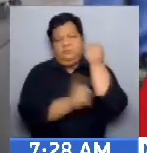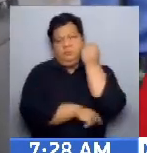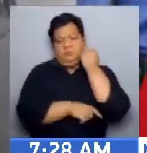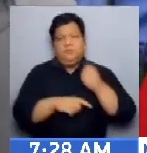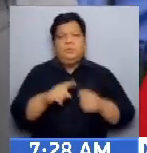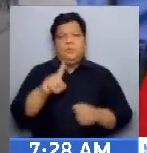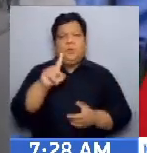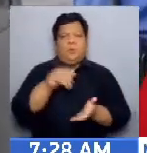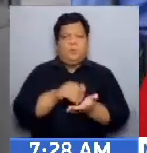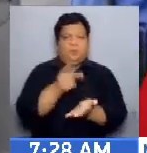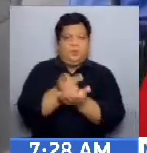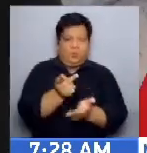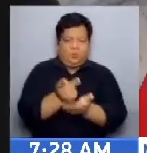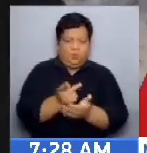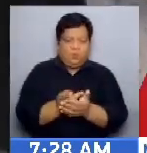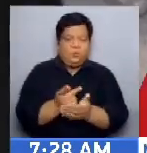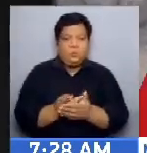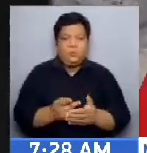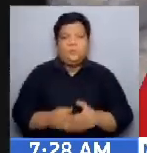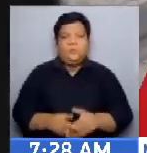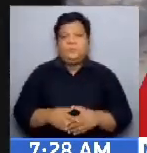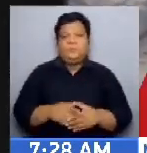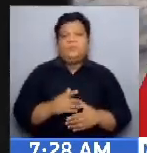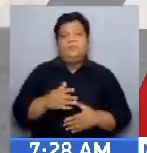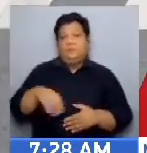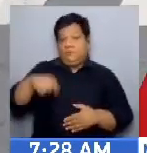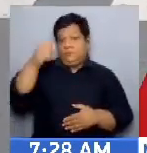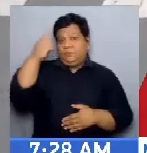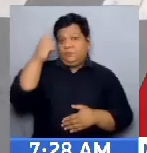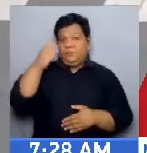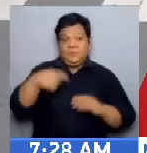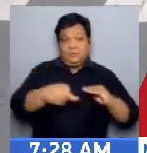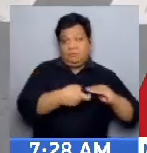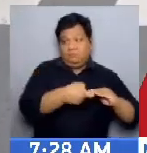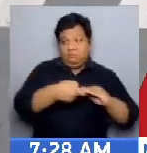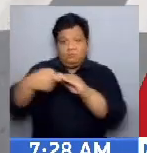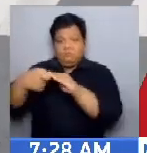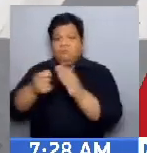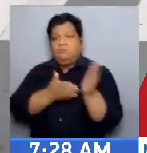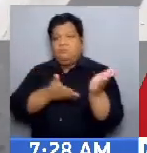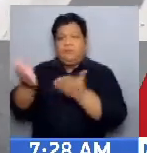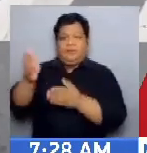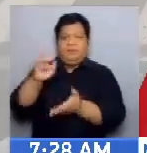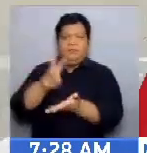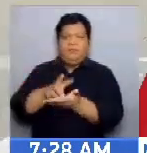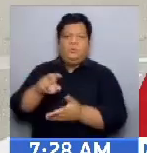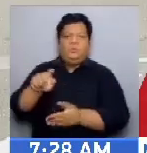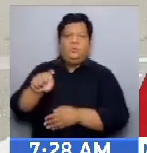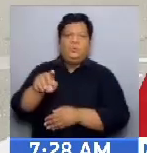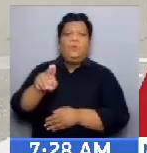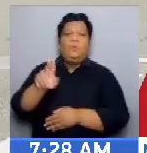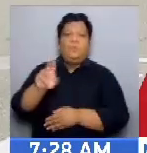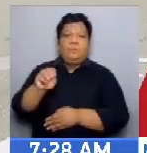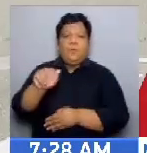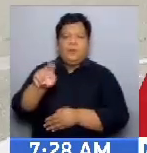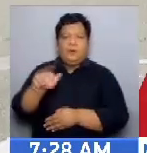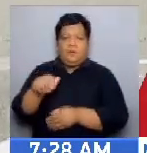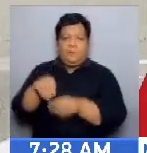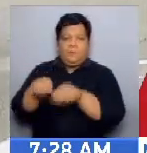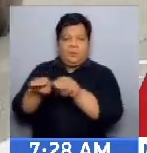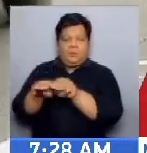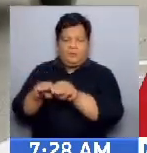Sa tuma ng Marikina, tutubusin ang mga nahatak ng sasakyan. Igan, sabi ni MMDA Task Force Special Operations